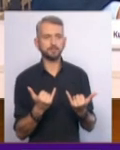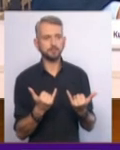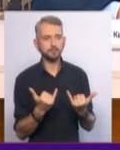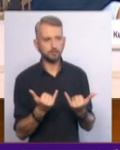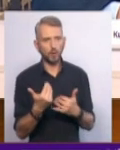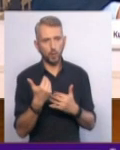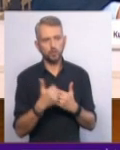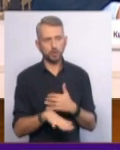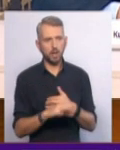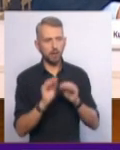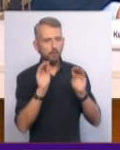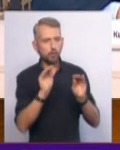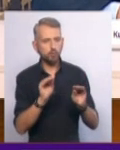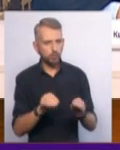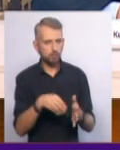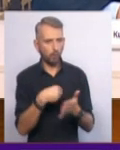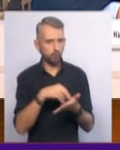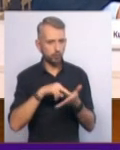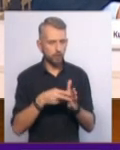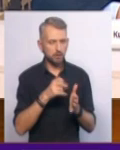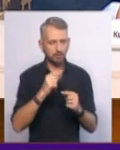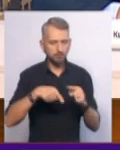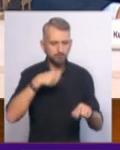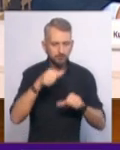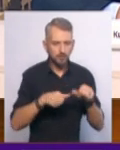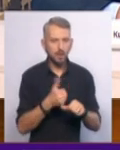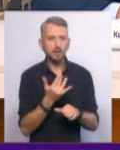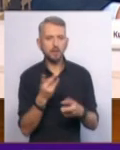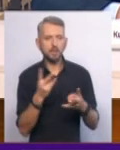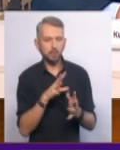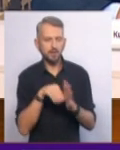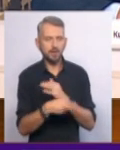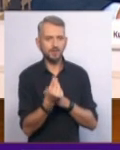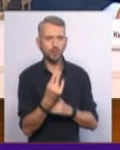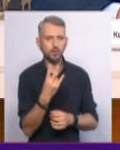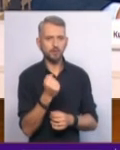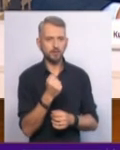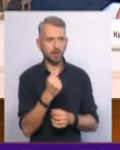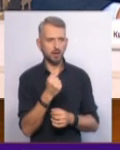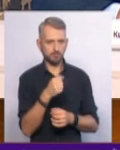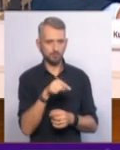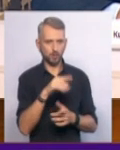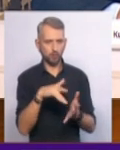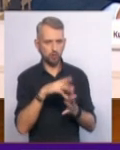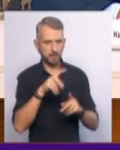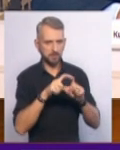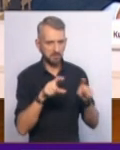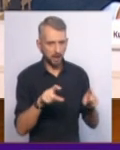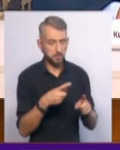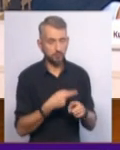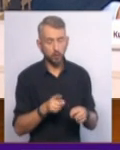вже формуємо бюджет на наступний рік, скільки потрібно буде закласти коштів на комунальне підприємство, відповідно